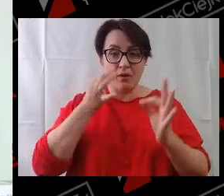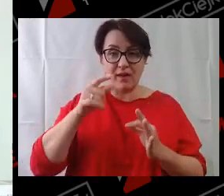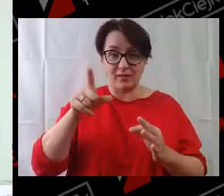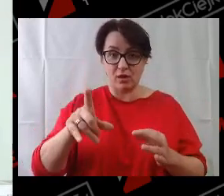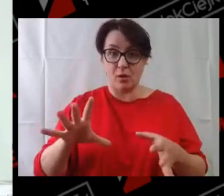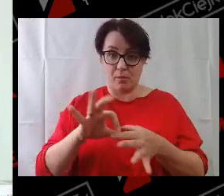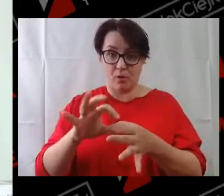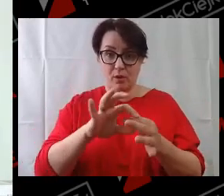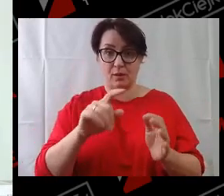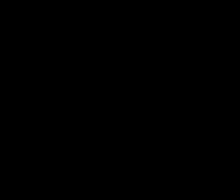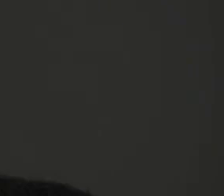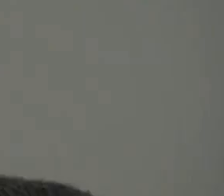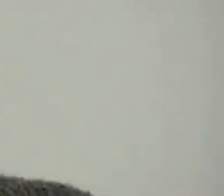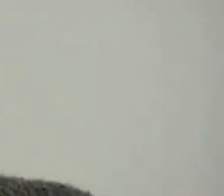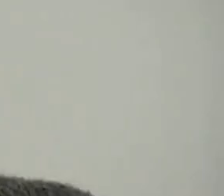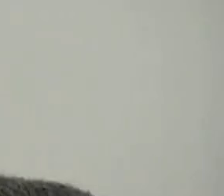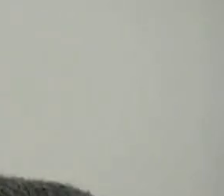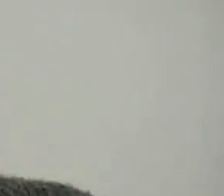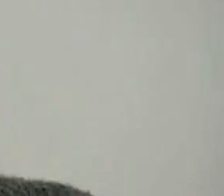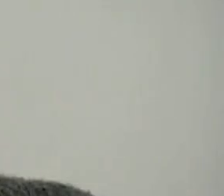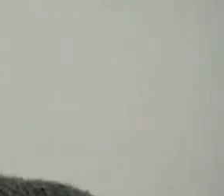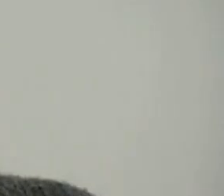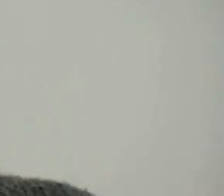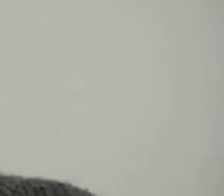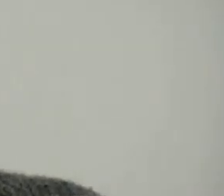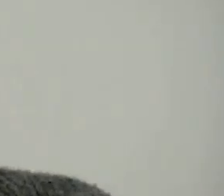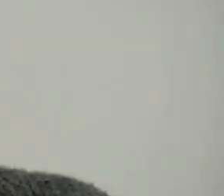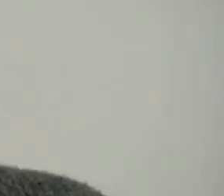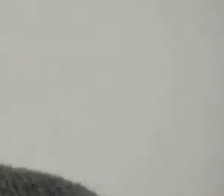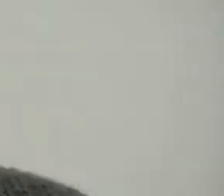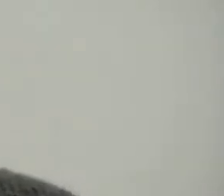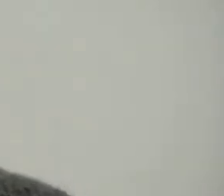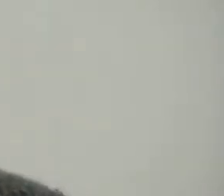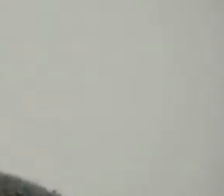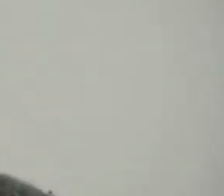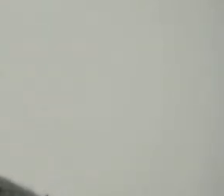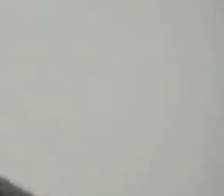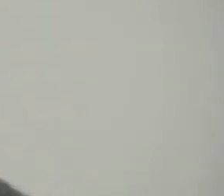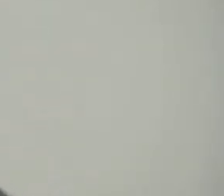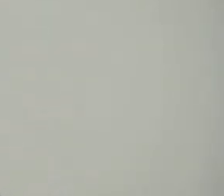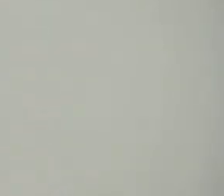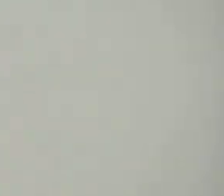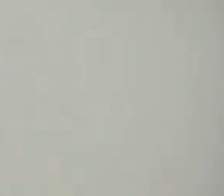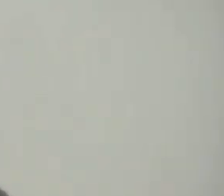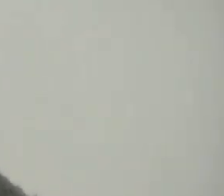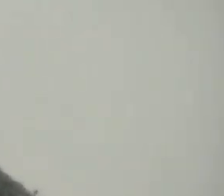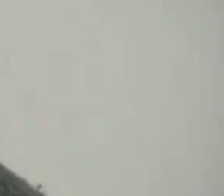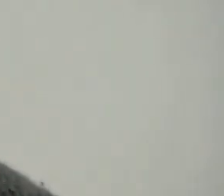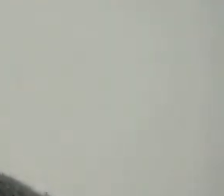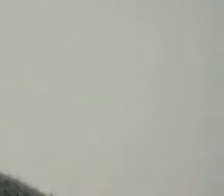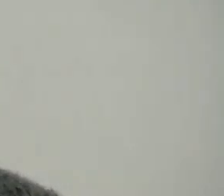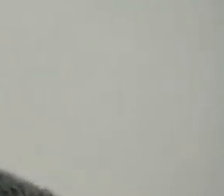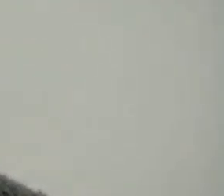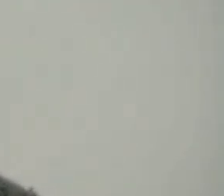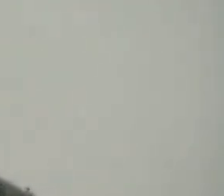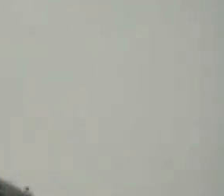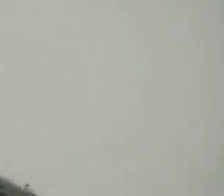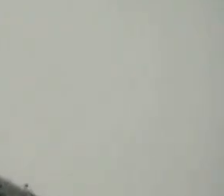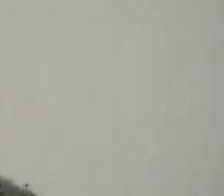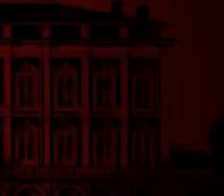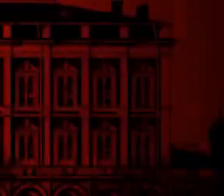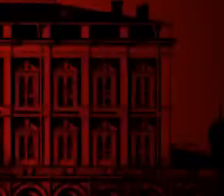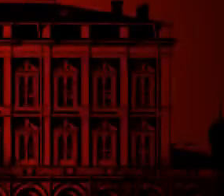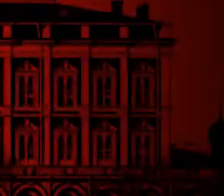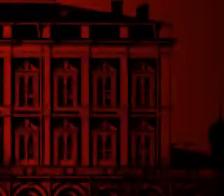Poproszę tutaj zajawkę dzień dobry dzisiaj państwu historie o fundacji Ordo iuris i związkach z